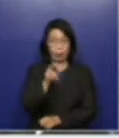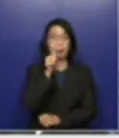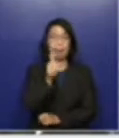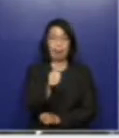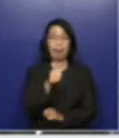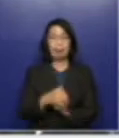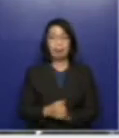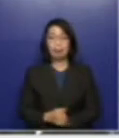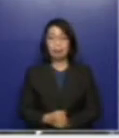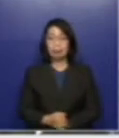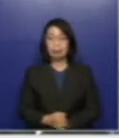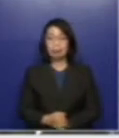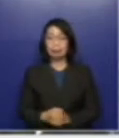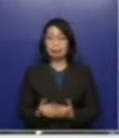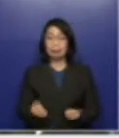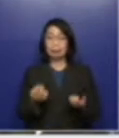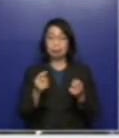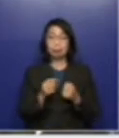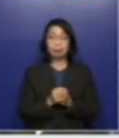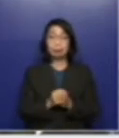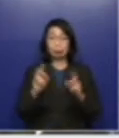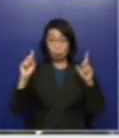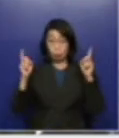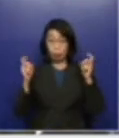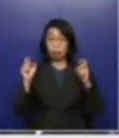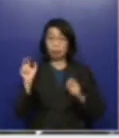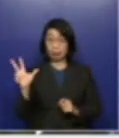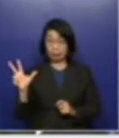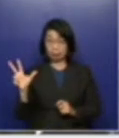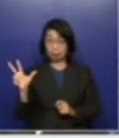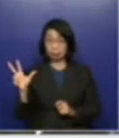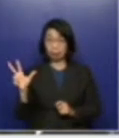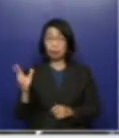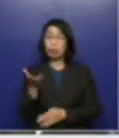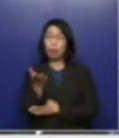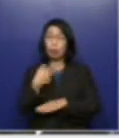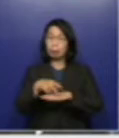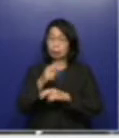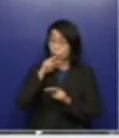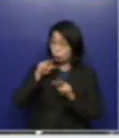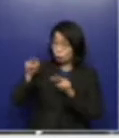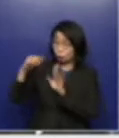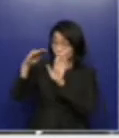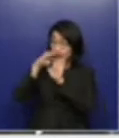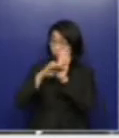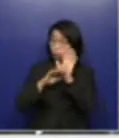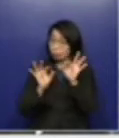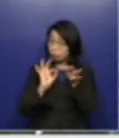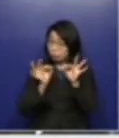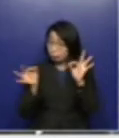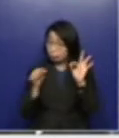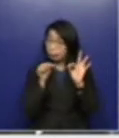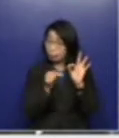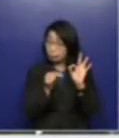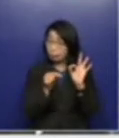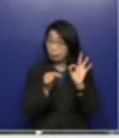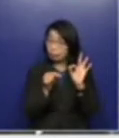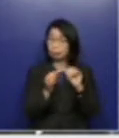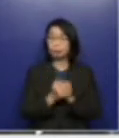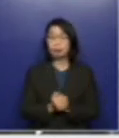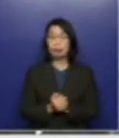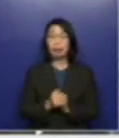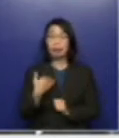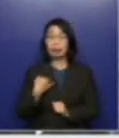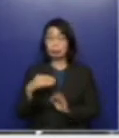เหตุในข้อ3ครับท่านประธานครับท่านผมอยากให้ท่านประธานไปดูเงื่อนไขนิดเดียวครับเมื่อออกข้อกำหน